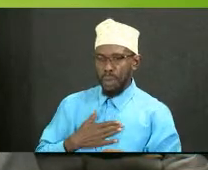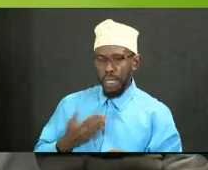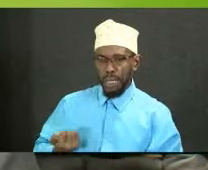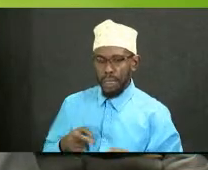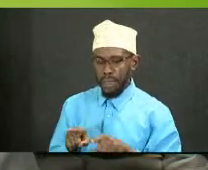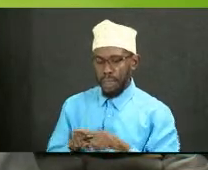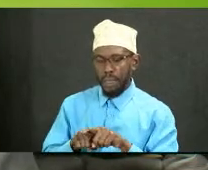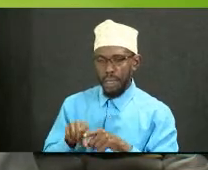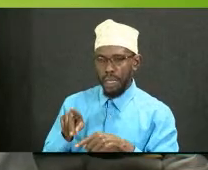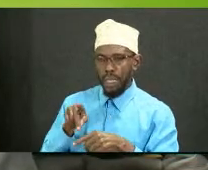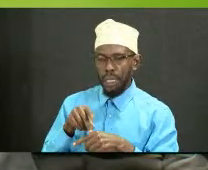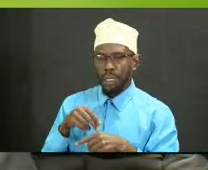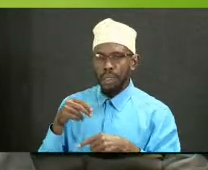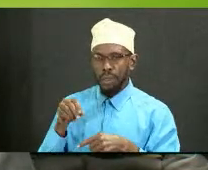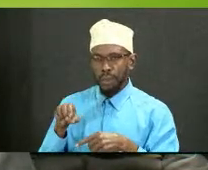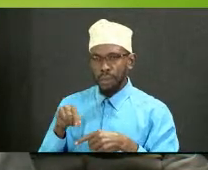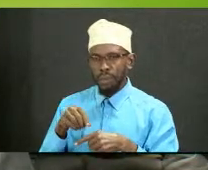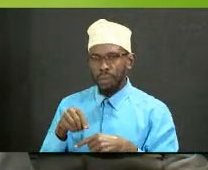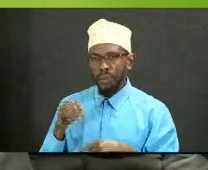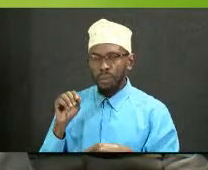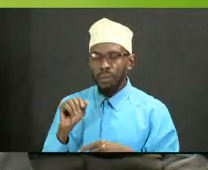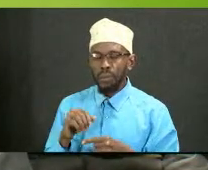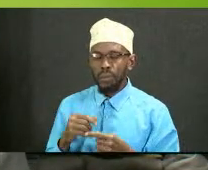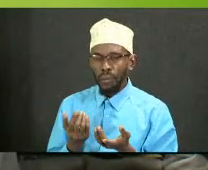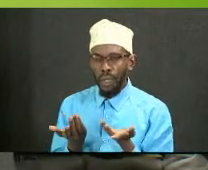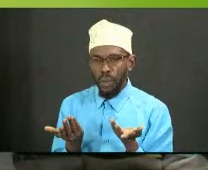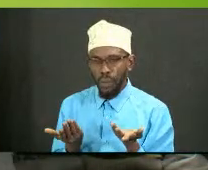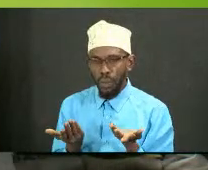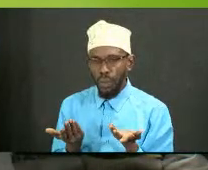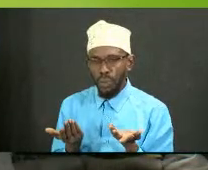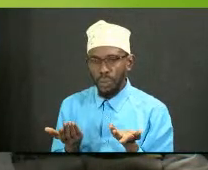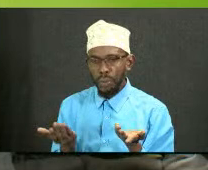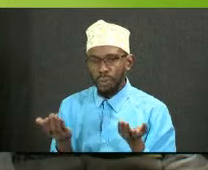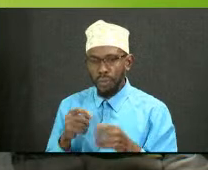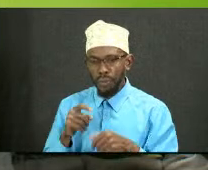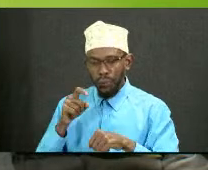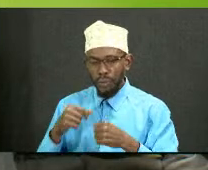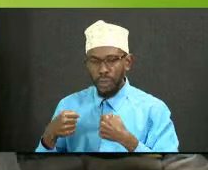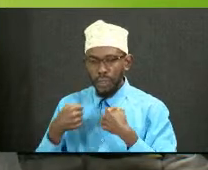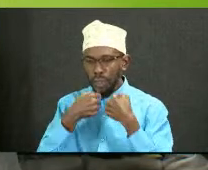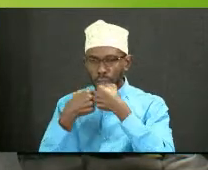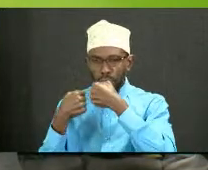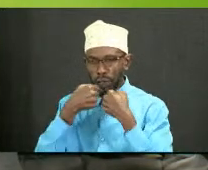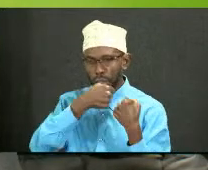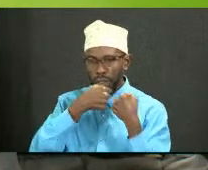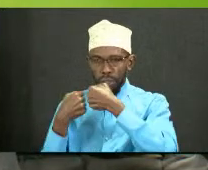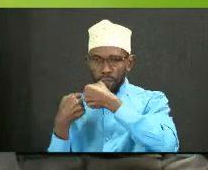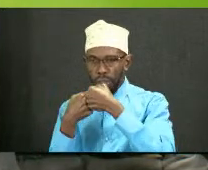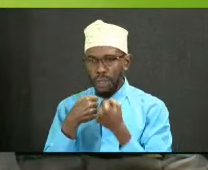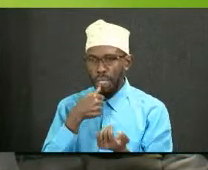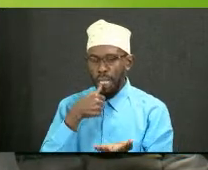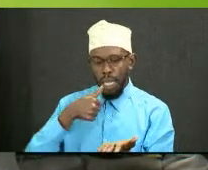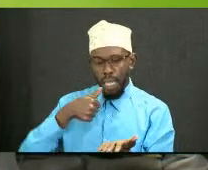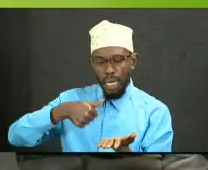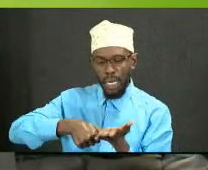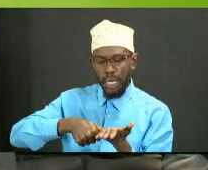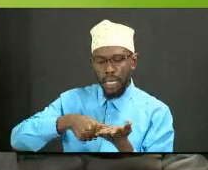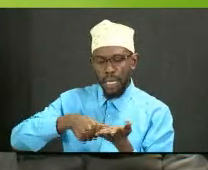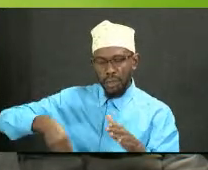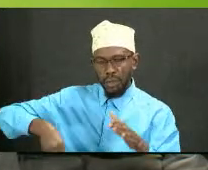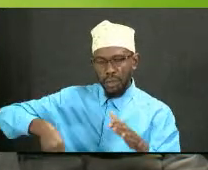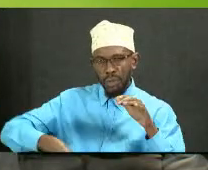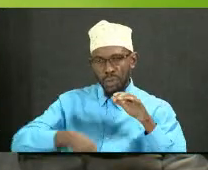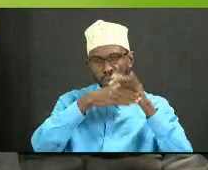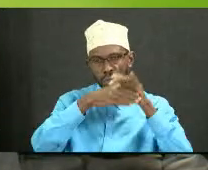Hamisa, utujuze ni vipi mtu anaweza kukabiliana na hali kama hii. Ushapata barua kuwa pengine